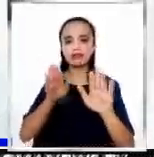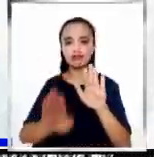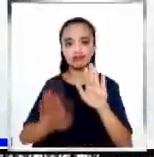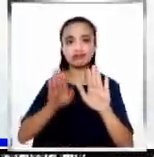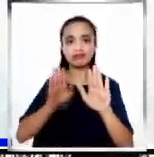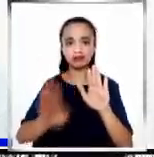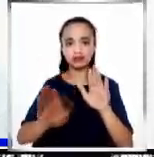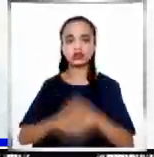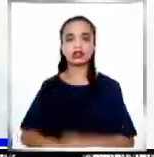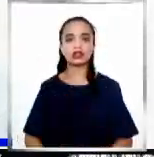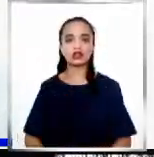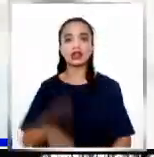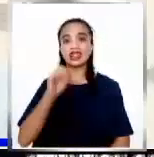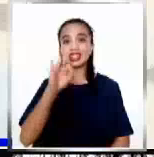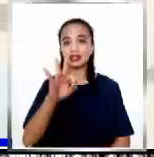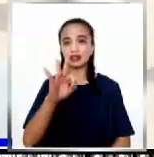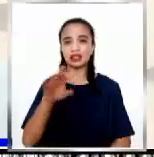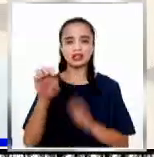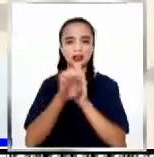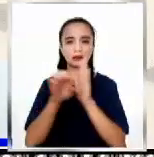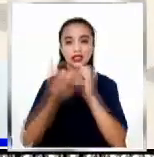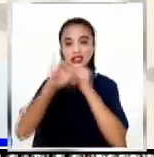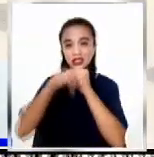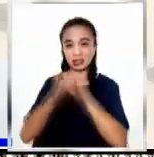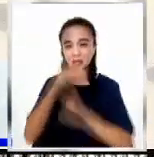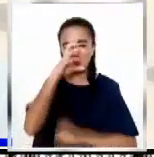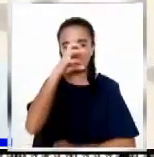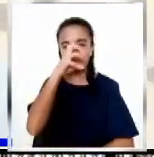na yung ating jeep, dapat po siguro